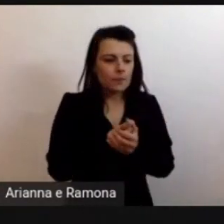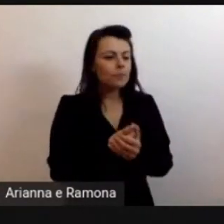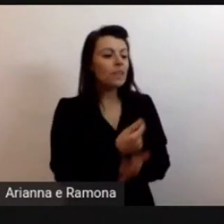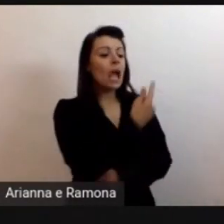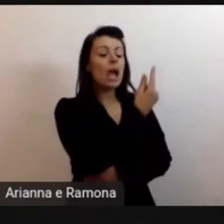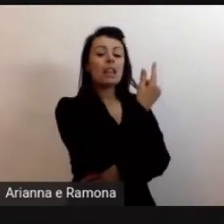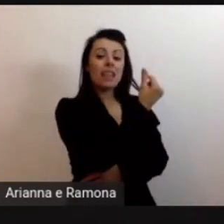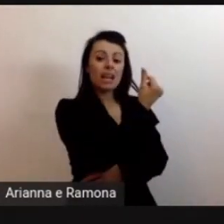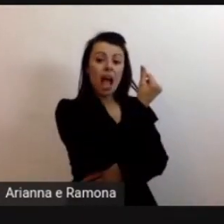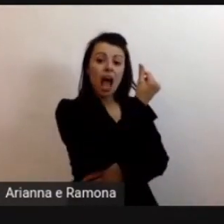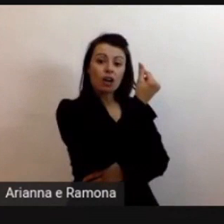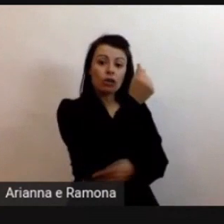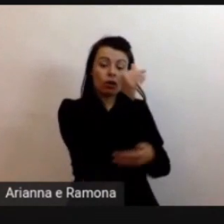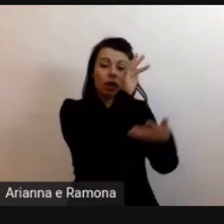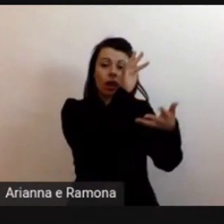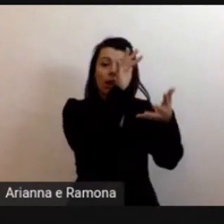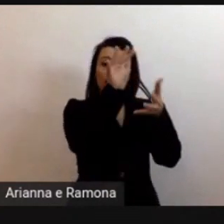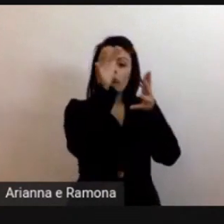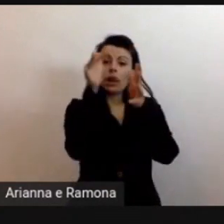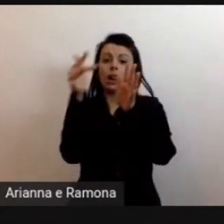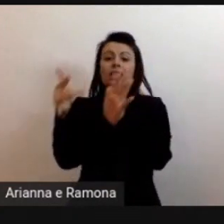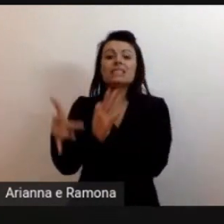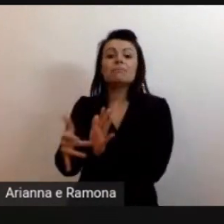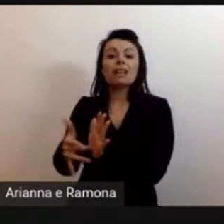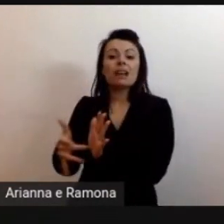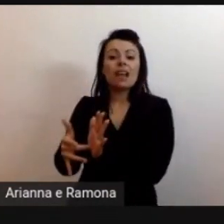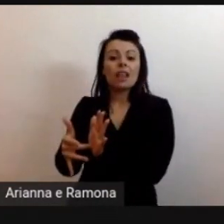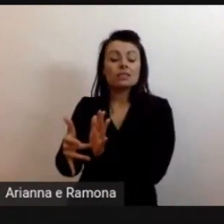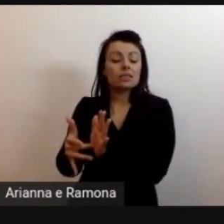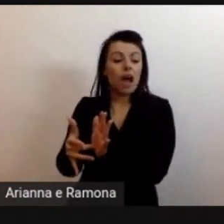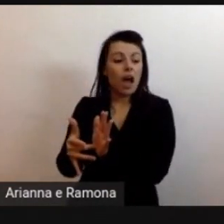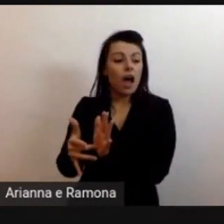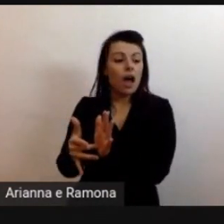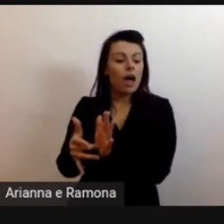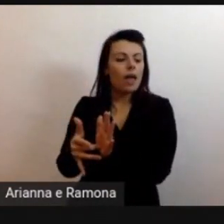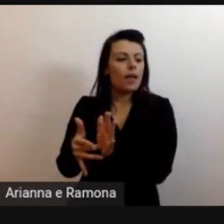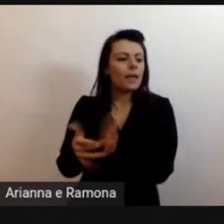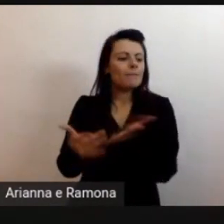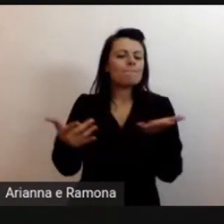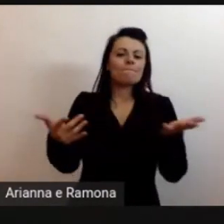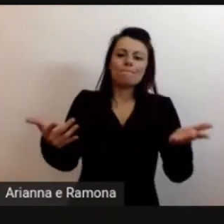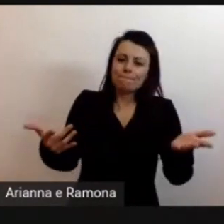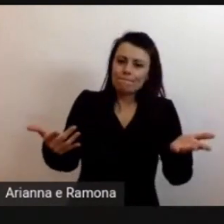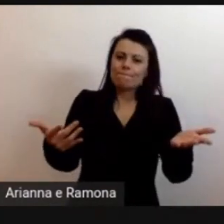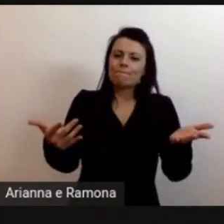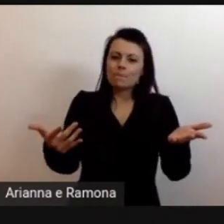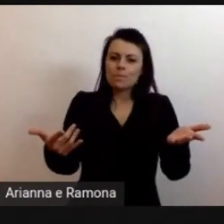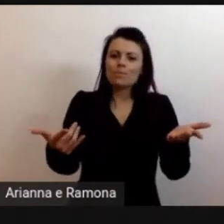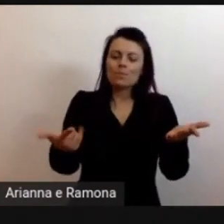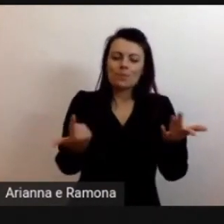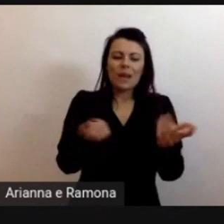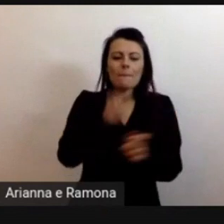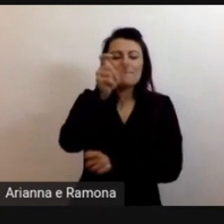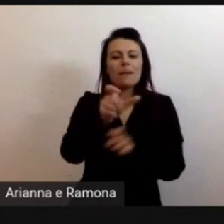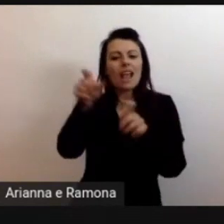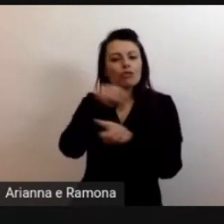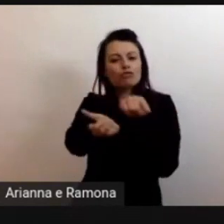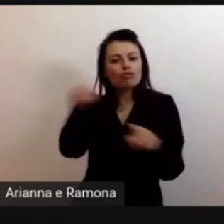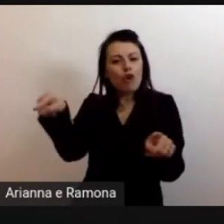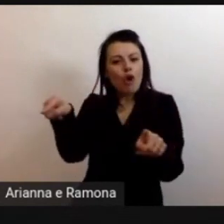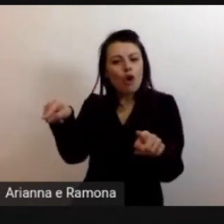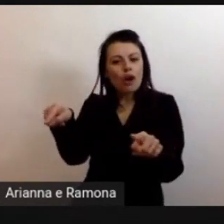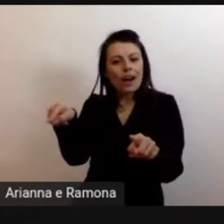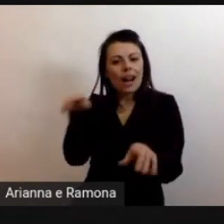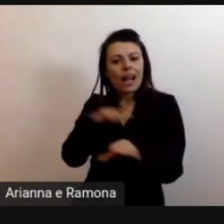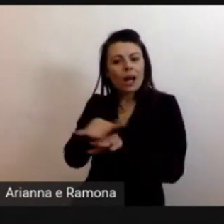denaro più più quelli che hanno capacità di lavorare con questo ed è